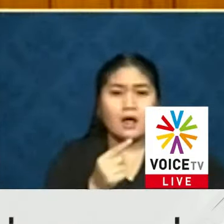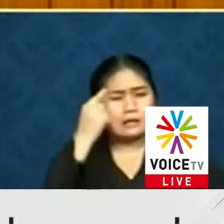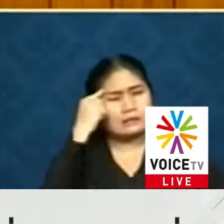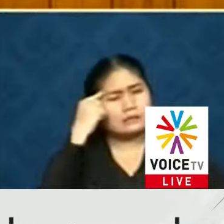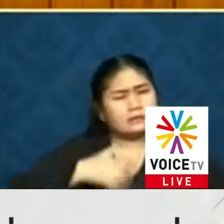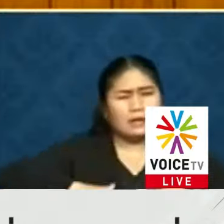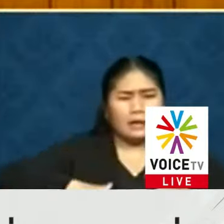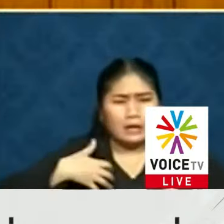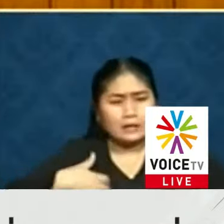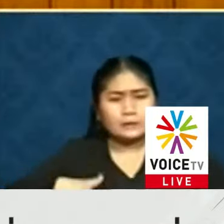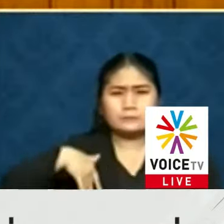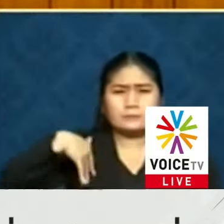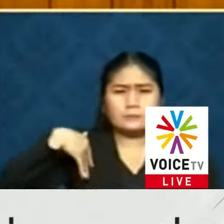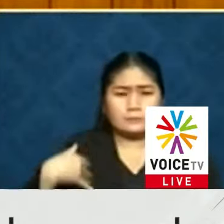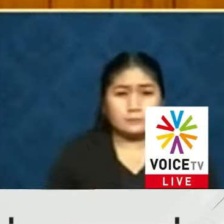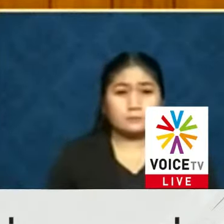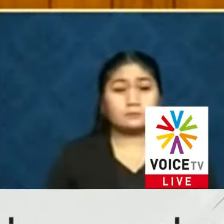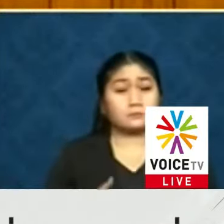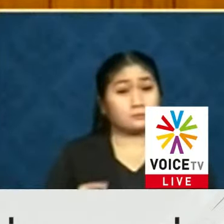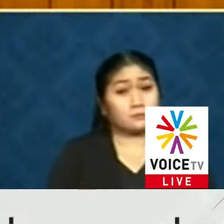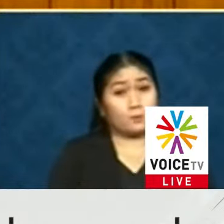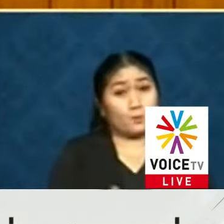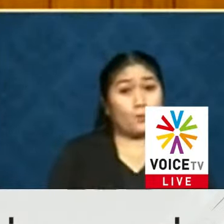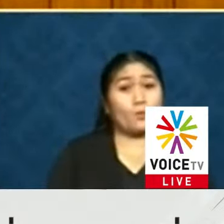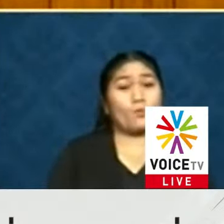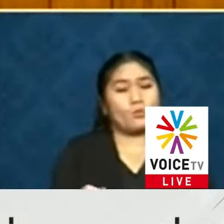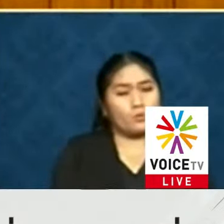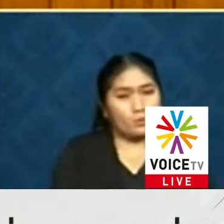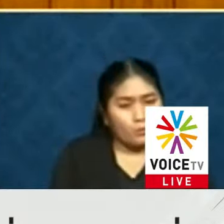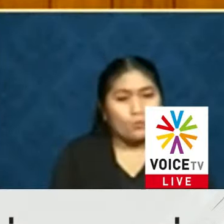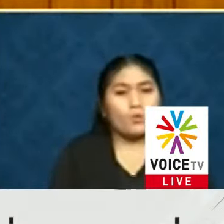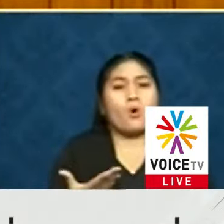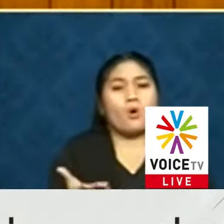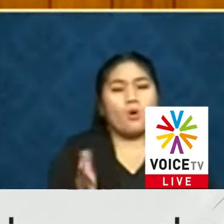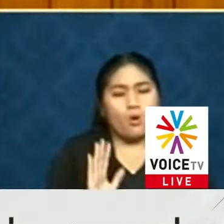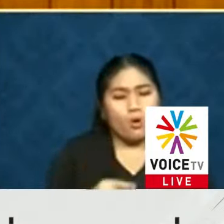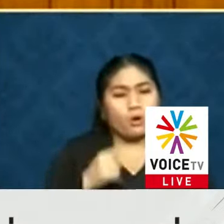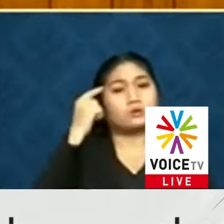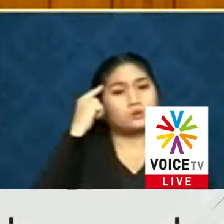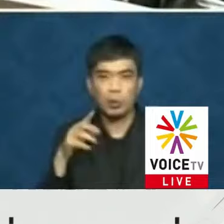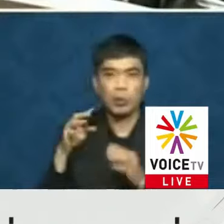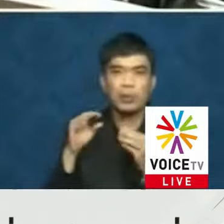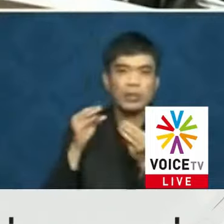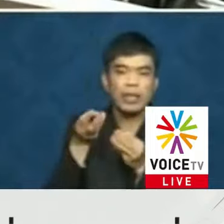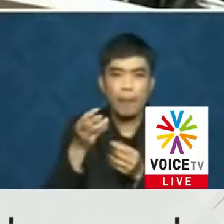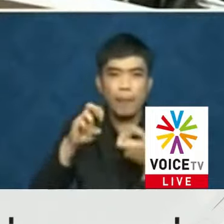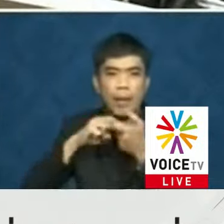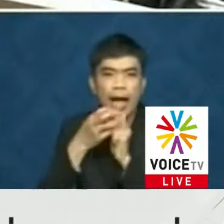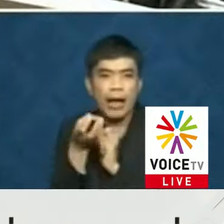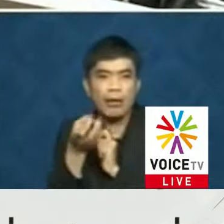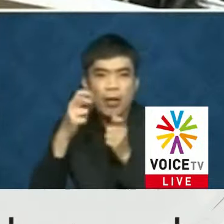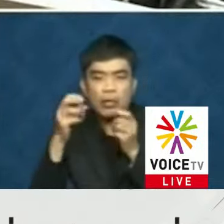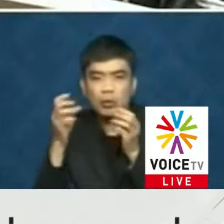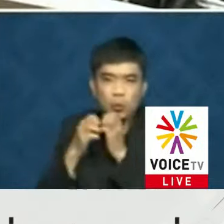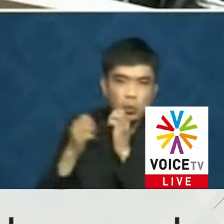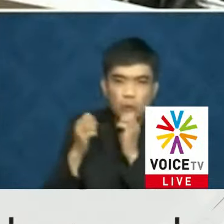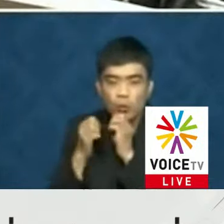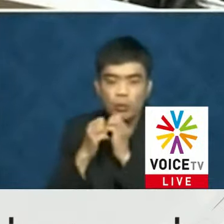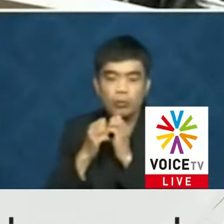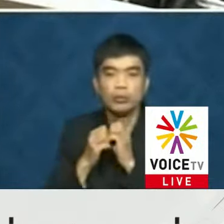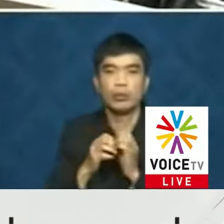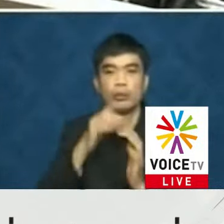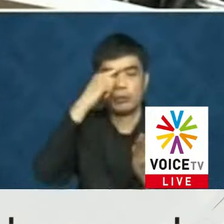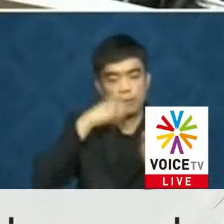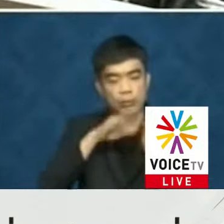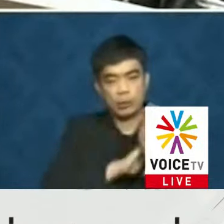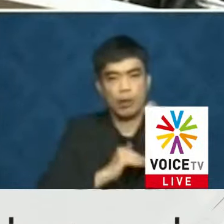ได้ปัญหาจะได้แก้ไขมากขึ้นจากการสอบถามทุกฝ่ายไม่มีใครให้แตะขอใช้สติและคิดอีกครั้งมาช่วยเกิดประช